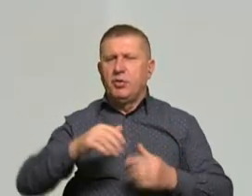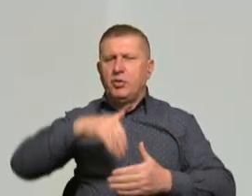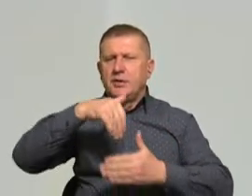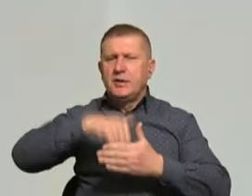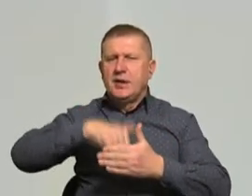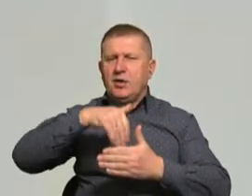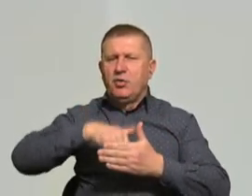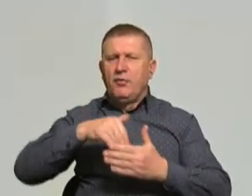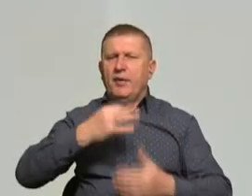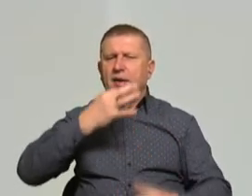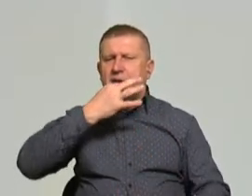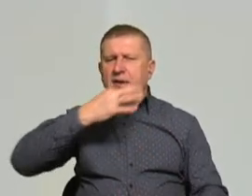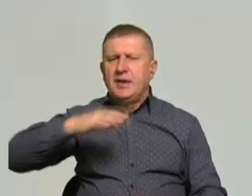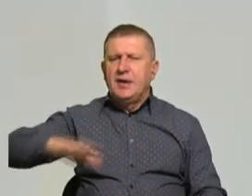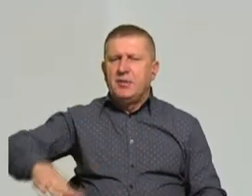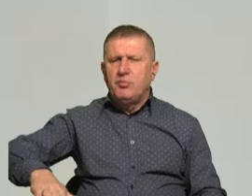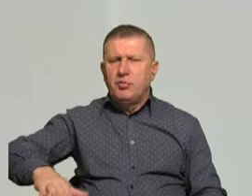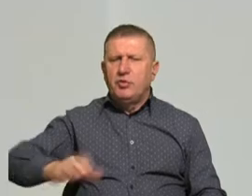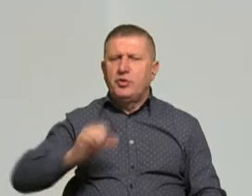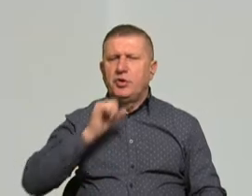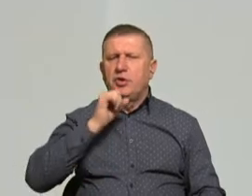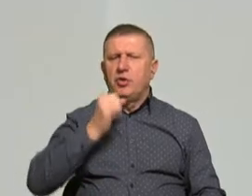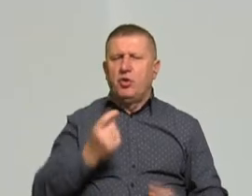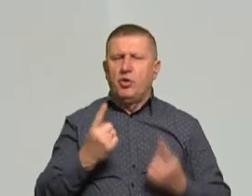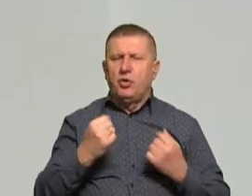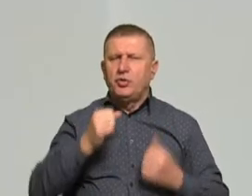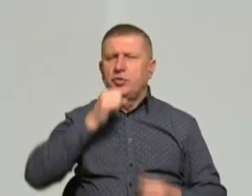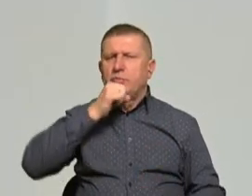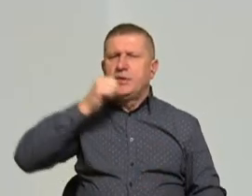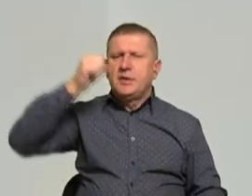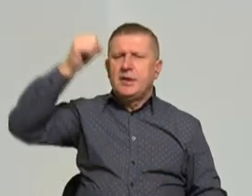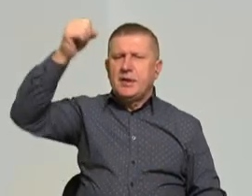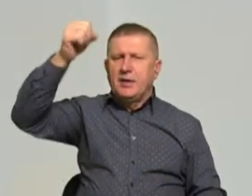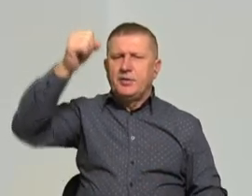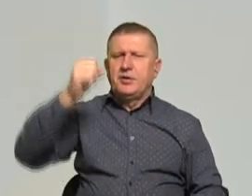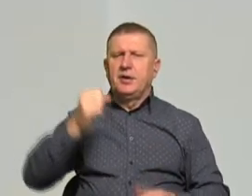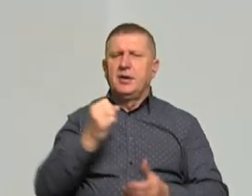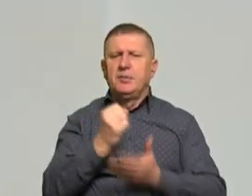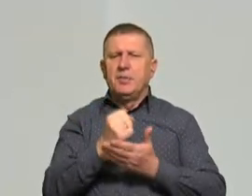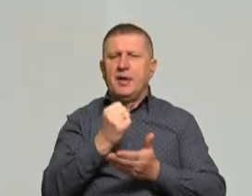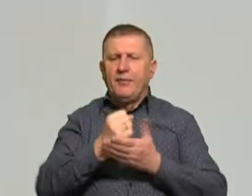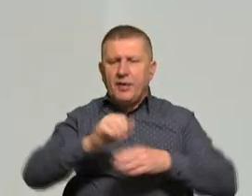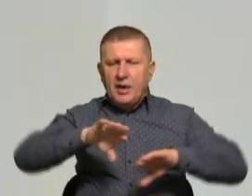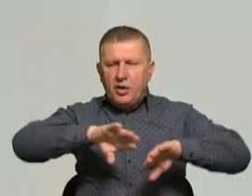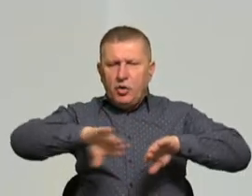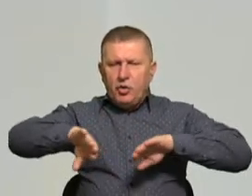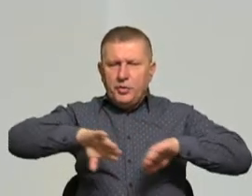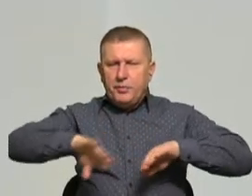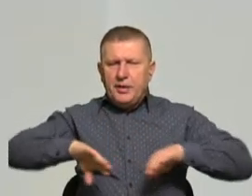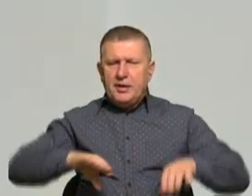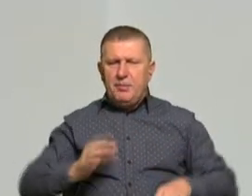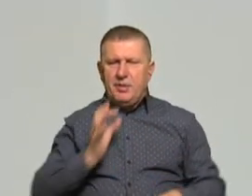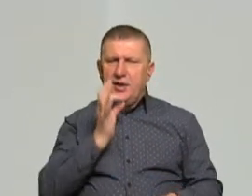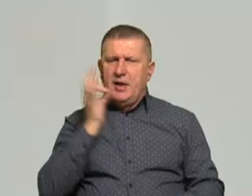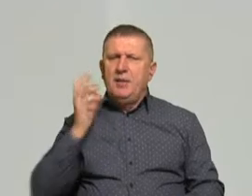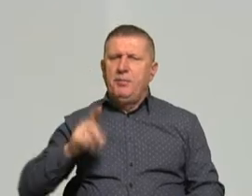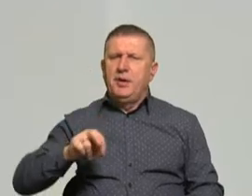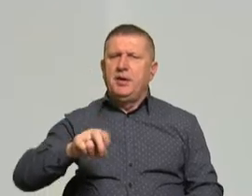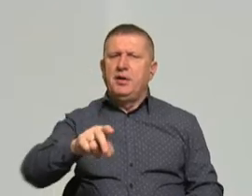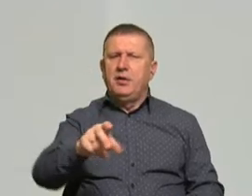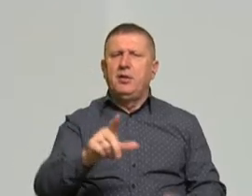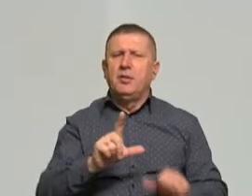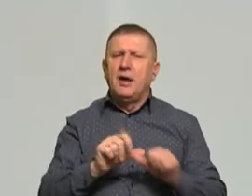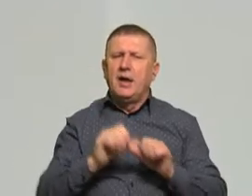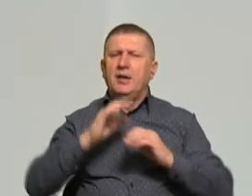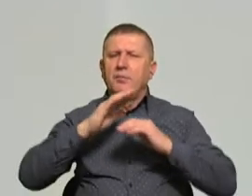zachowaniach i najmłodszych, i osób starszych, że te kwestie związane z segregacją odpadów idą coraz lepiej, aczkolwiek to